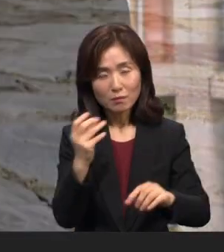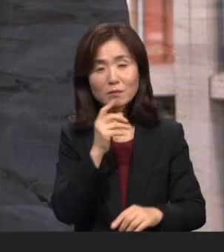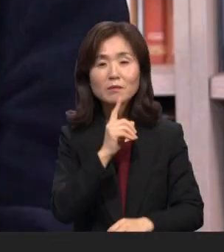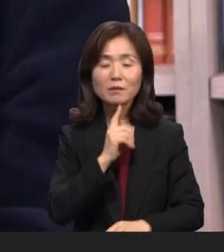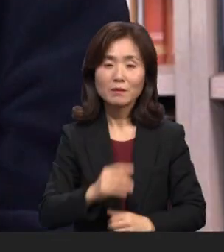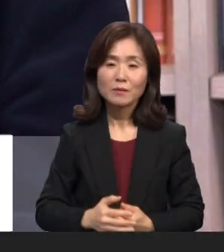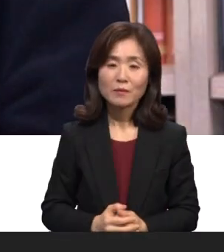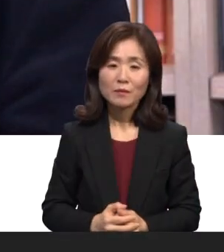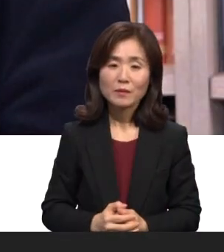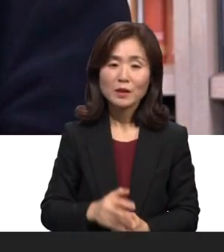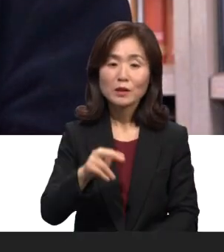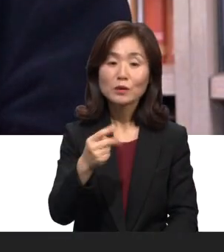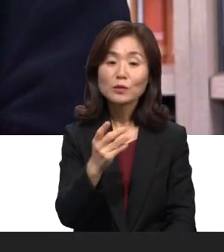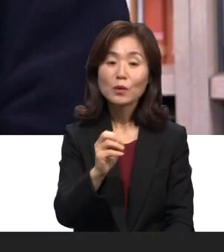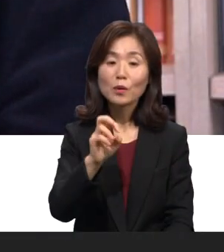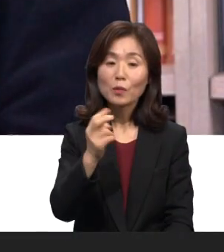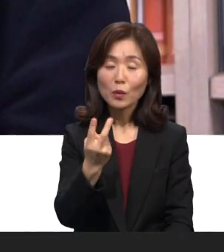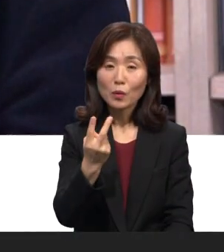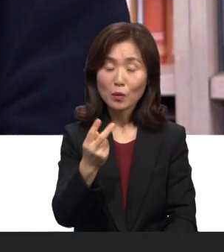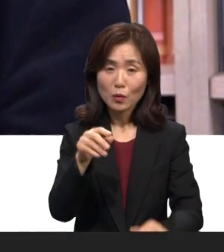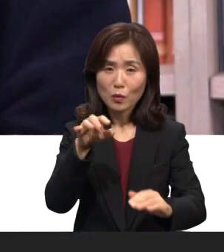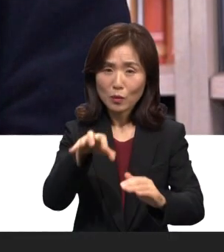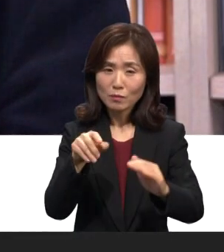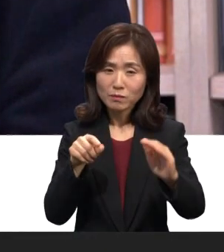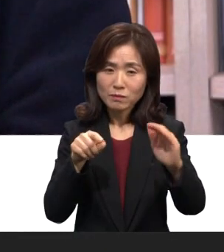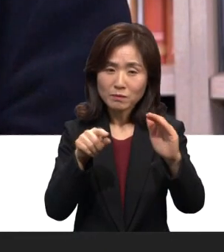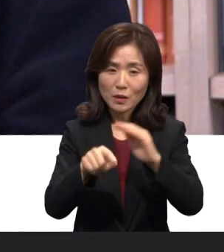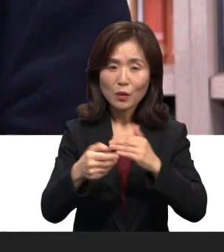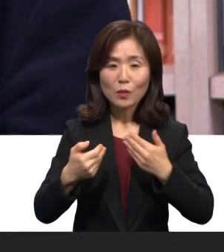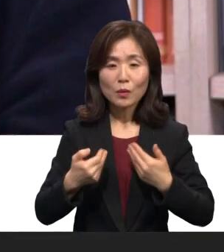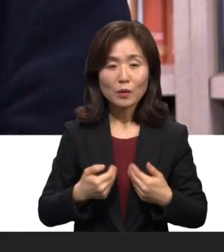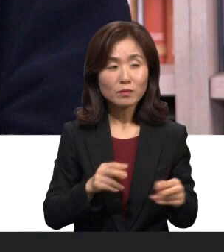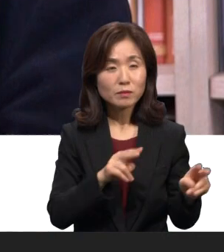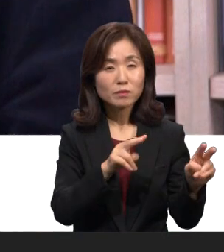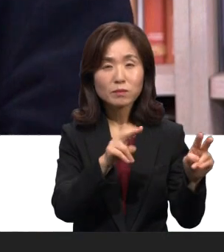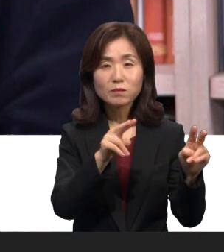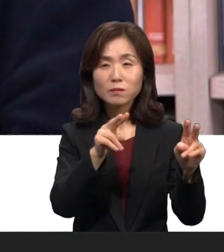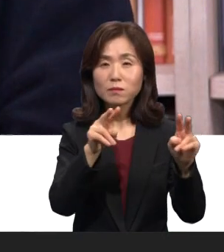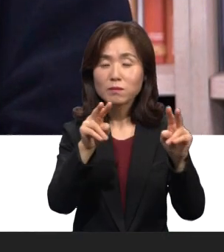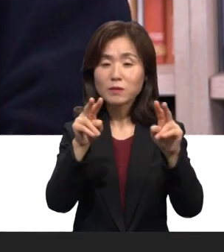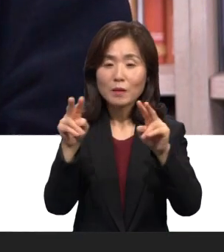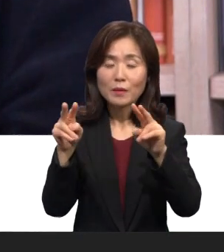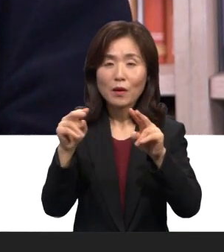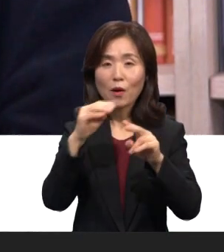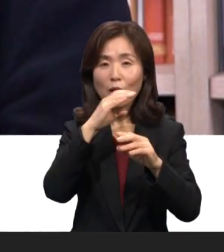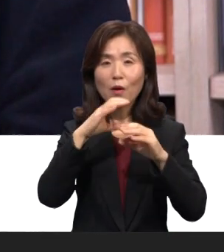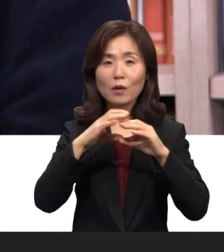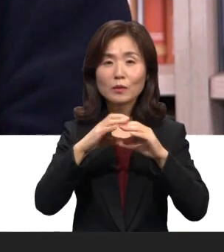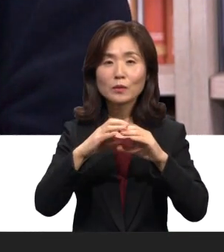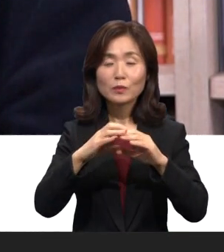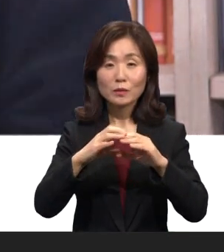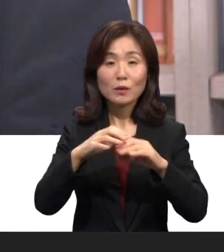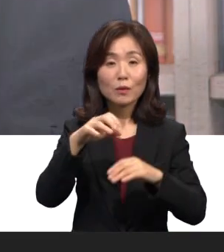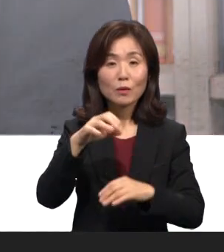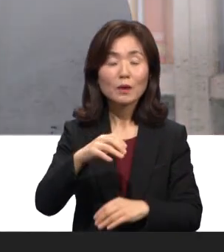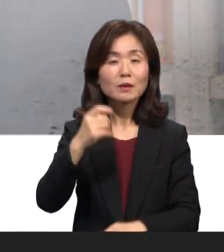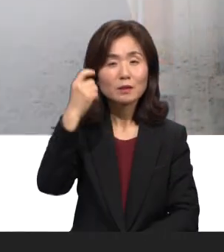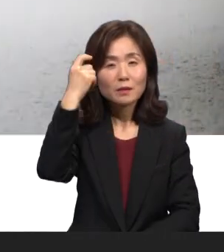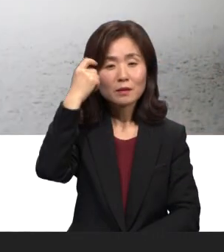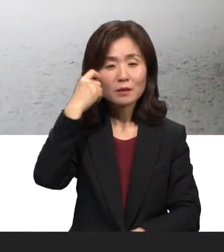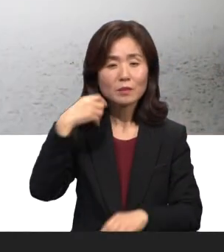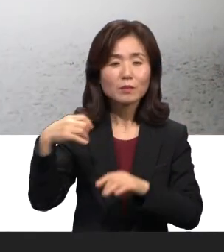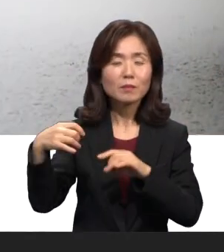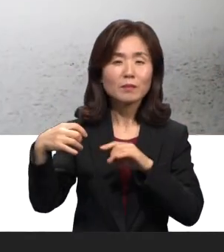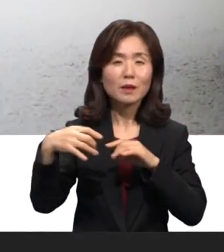종묘를 조용하게 한번 가서 바라보면 이 엄숙한 그 공간의 의미가